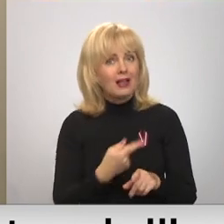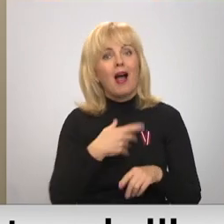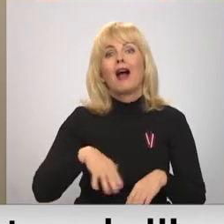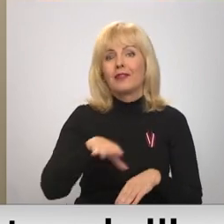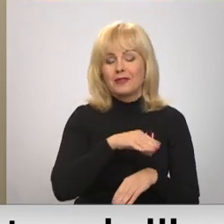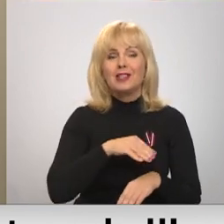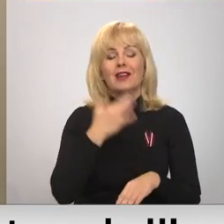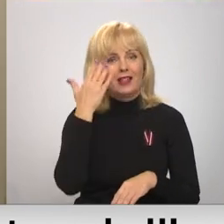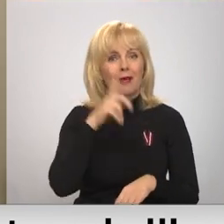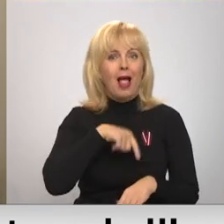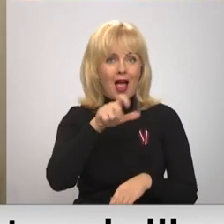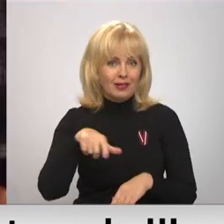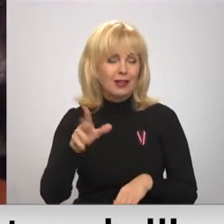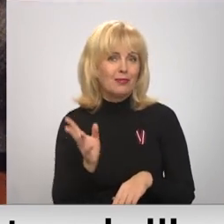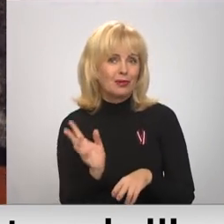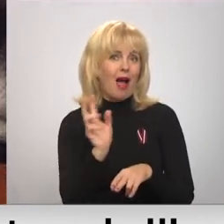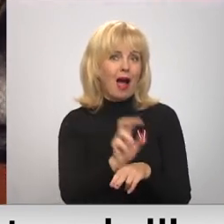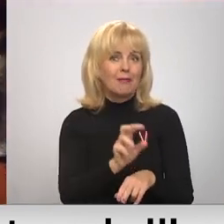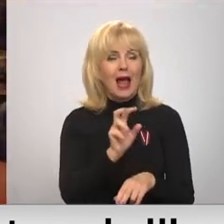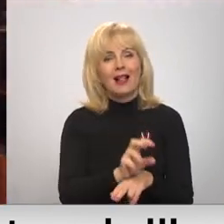viss latvieši nāks apmeklēt.